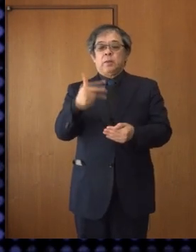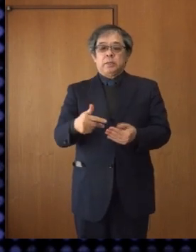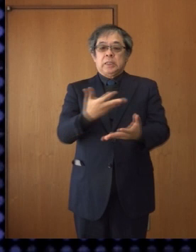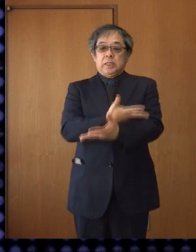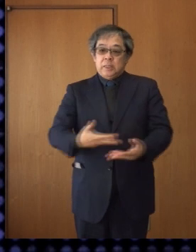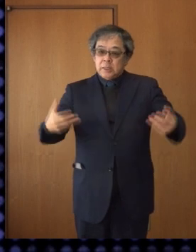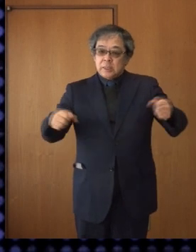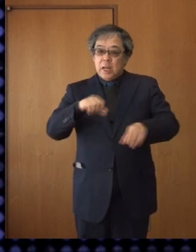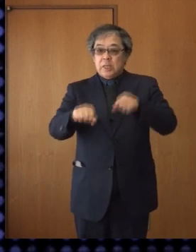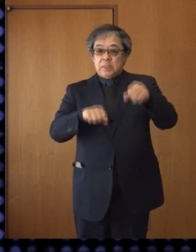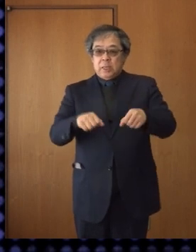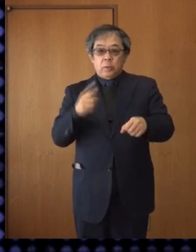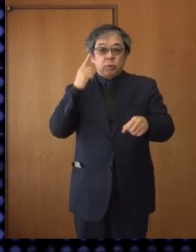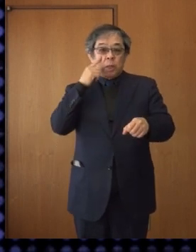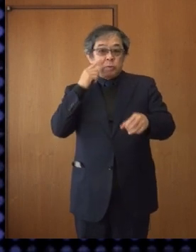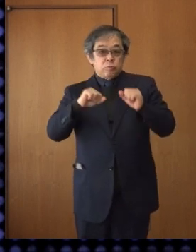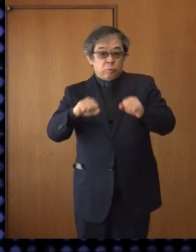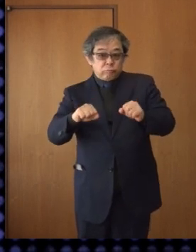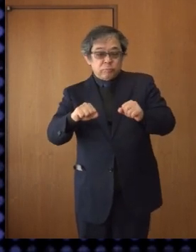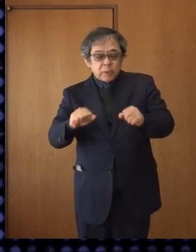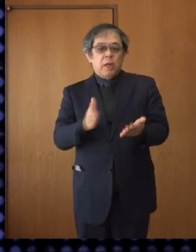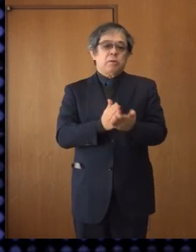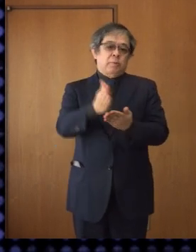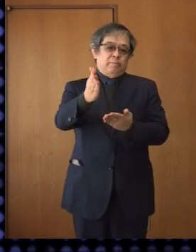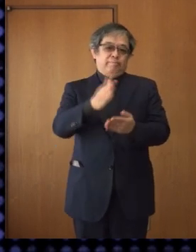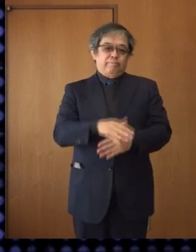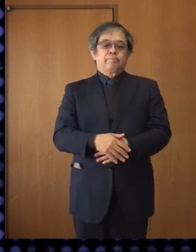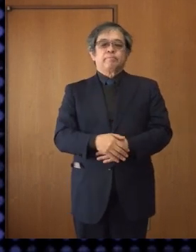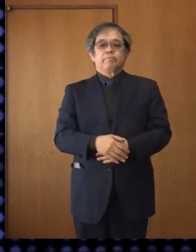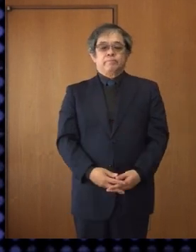の実証実験がスタート。